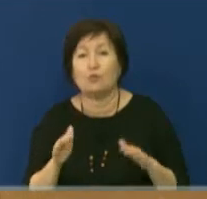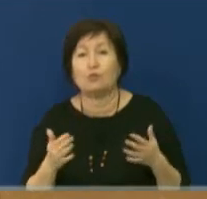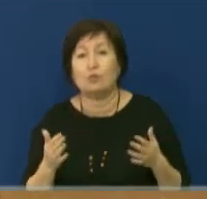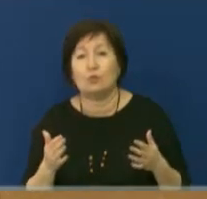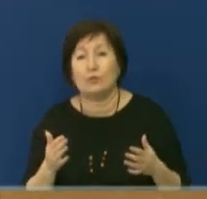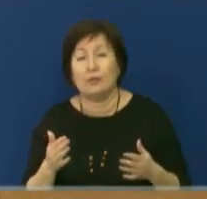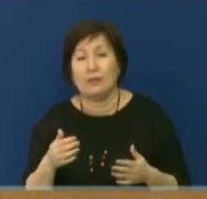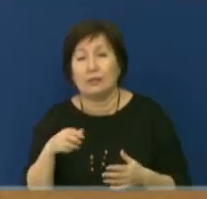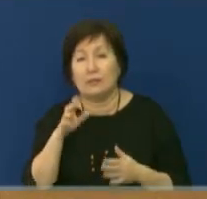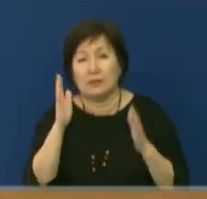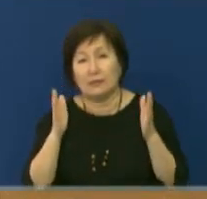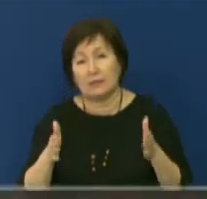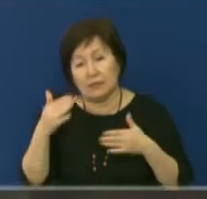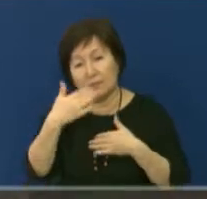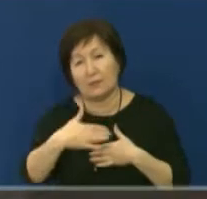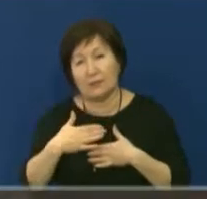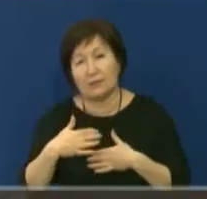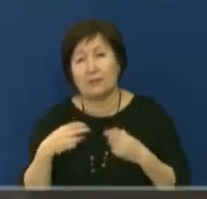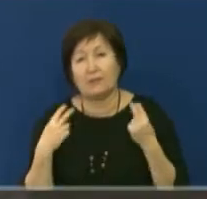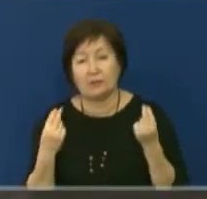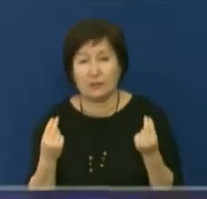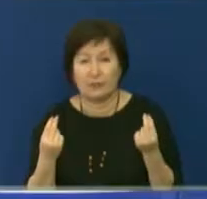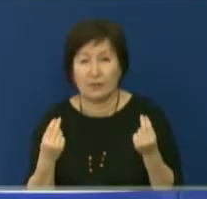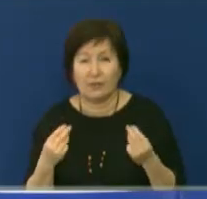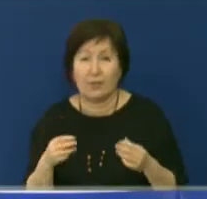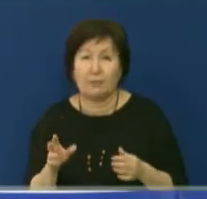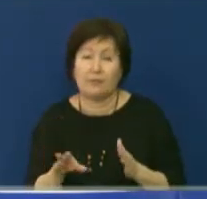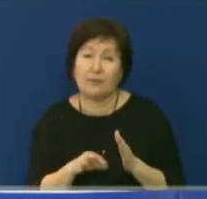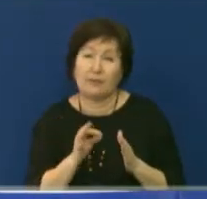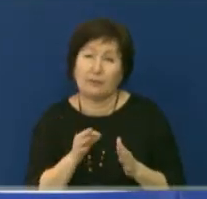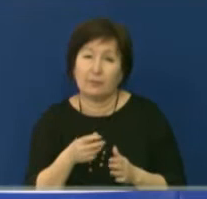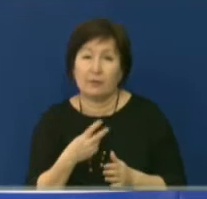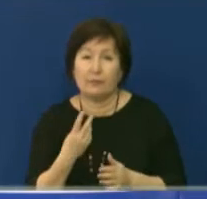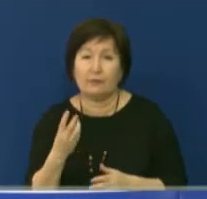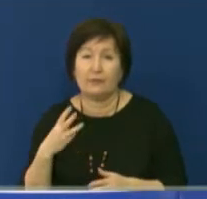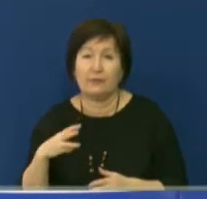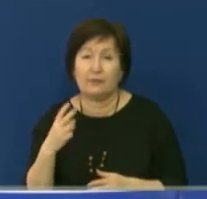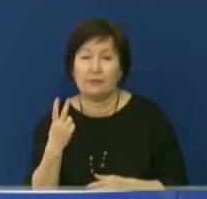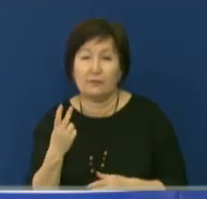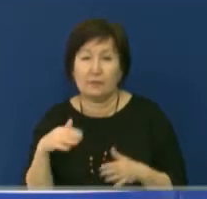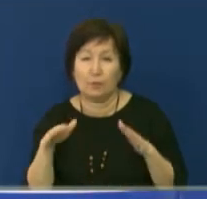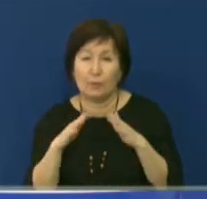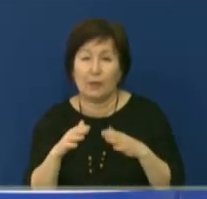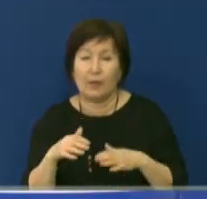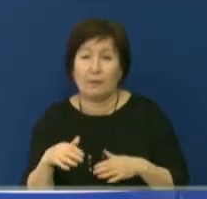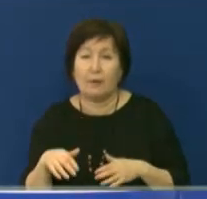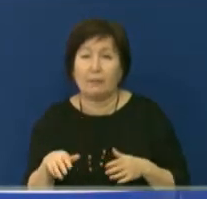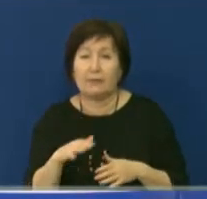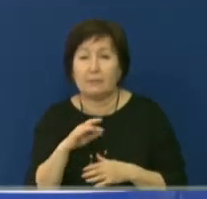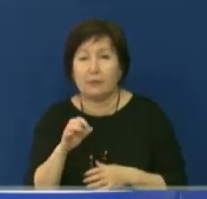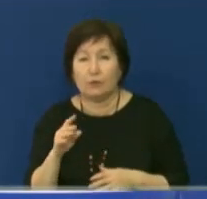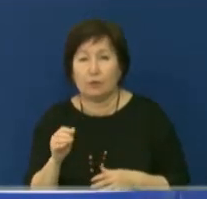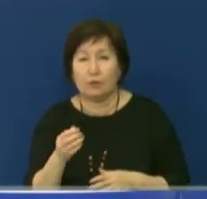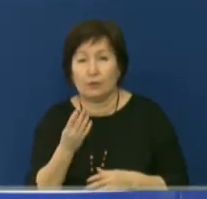покрытия. На первом этапе для разработки проектного варианта были выбраны 32 дома, расположенные по проспекту Шакарима,